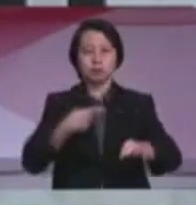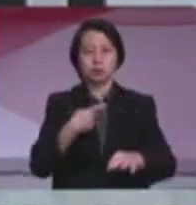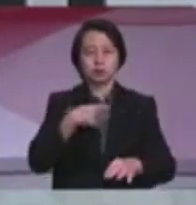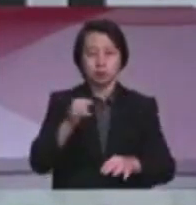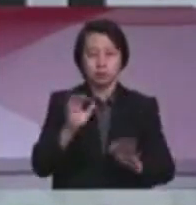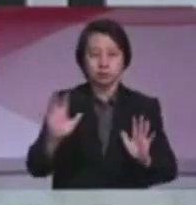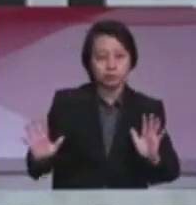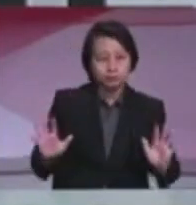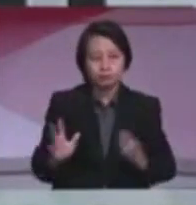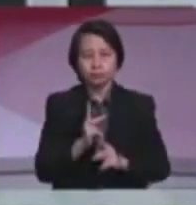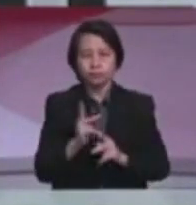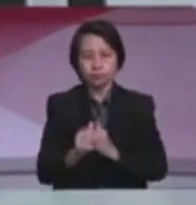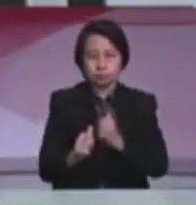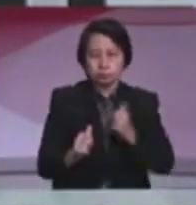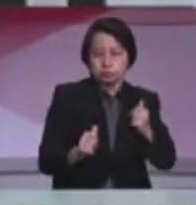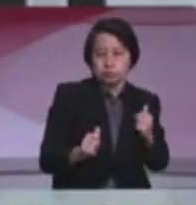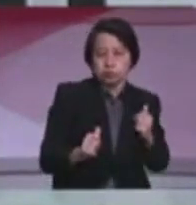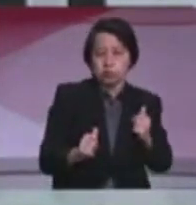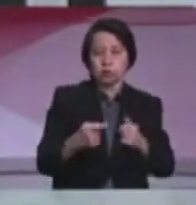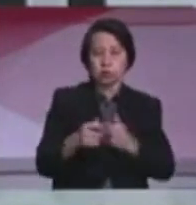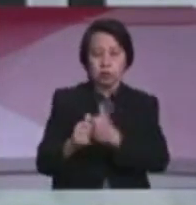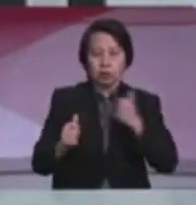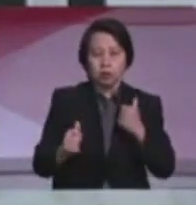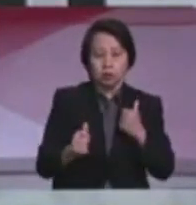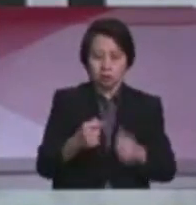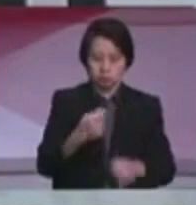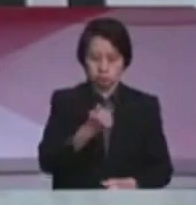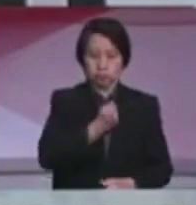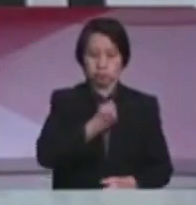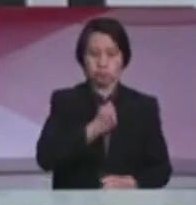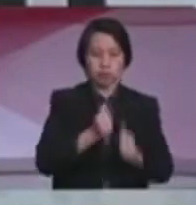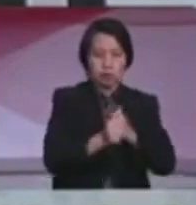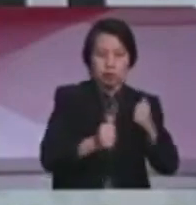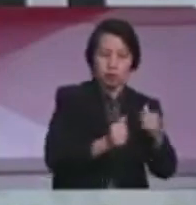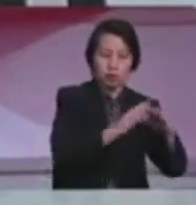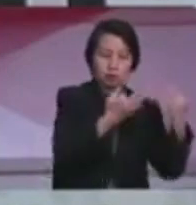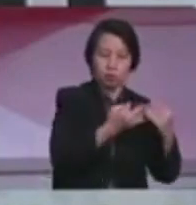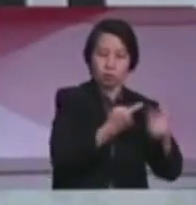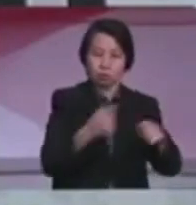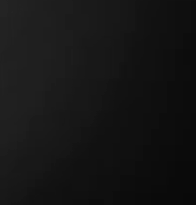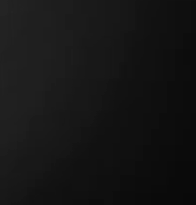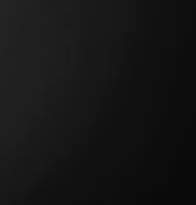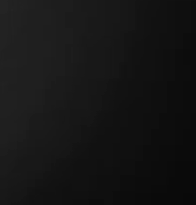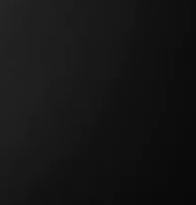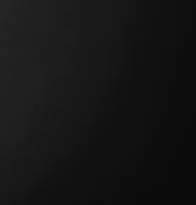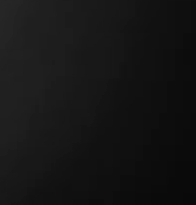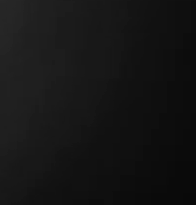mengambil langkah-langkah pencegahan untuk kita elakkan diri kita dan keluarga kita daripada jangkitan.